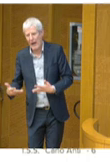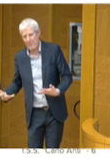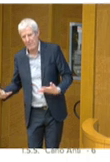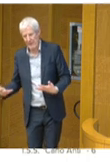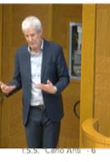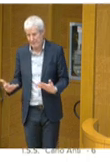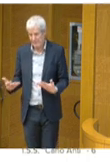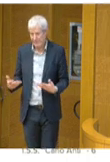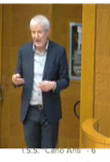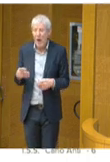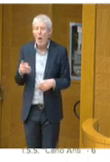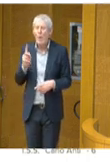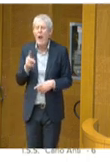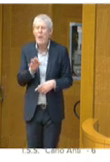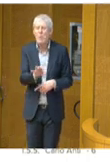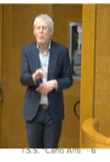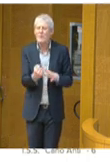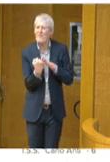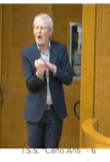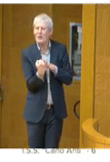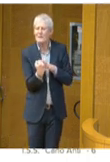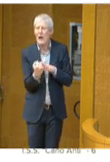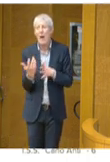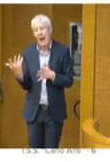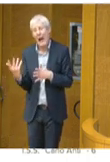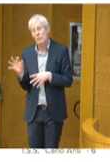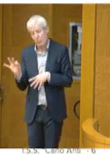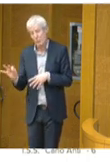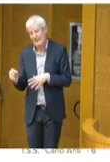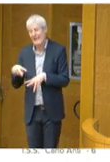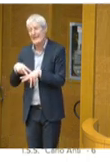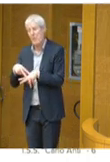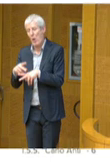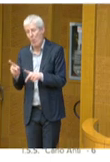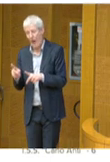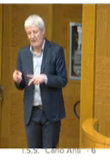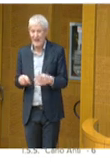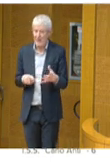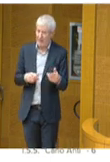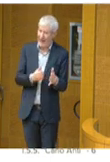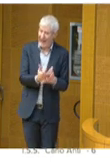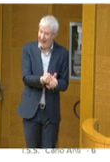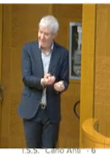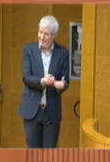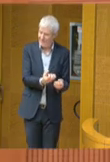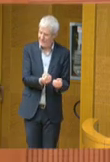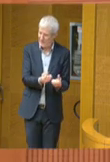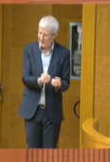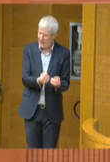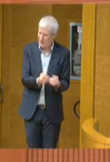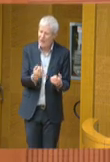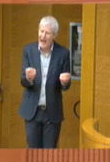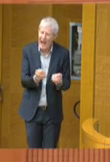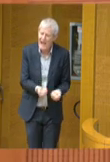i punti di forza e quali i punti di debolezza di un'azione simile? Efficacia, chiaramente,